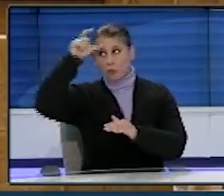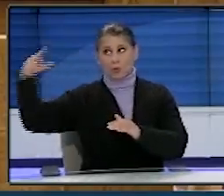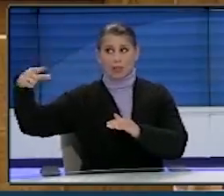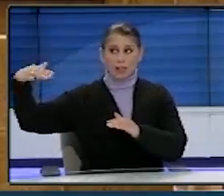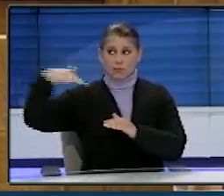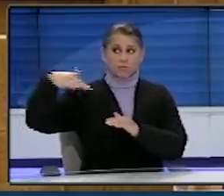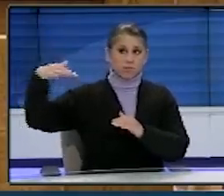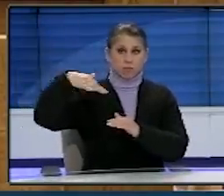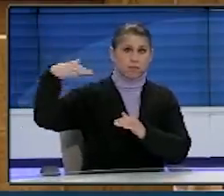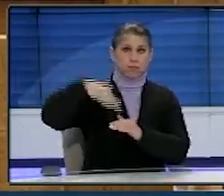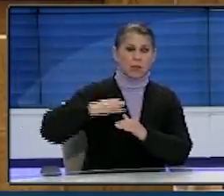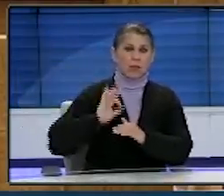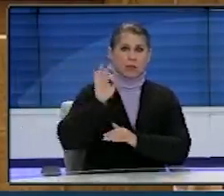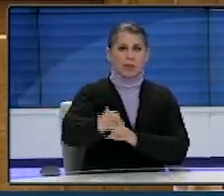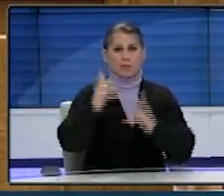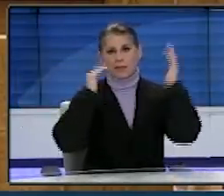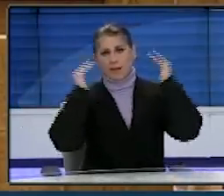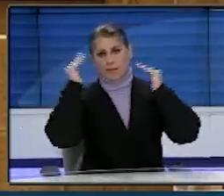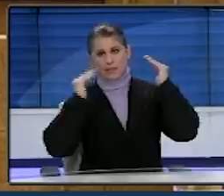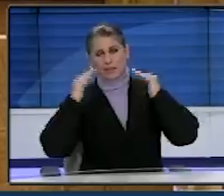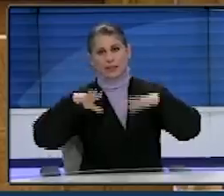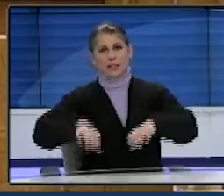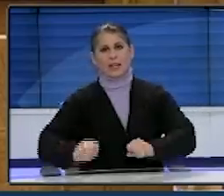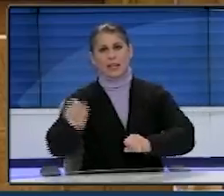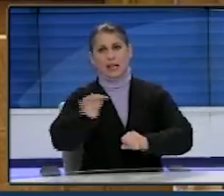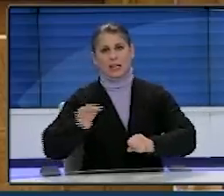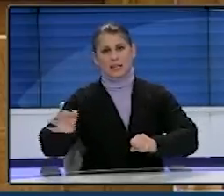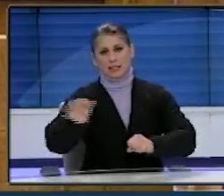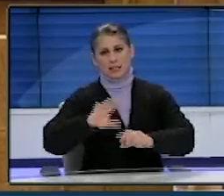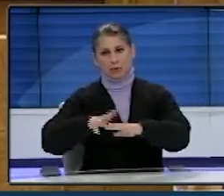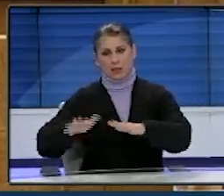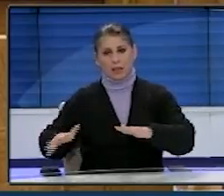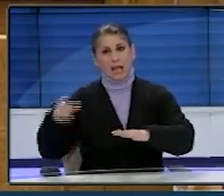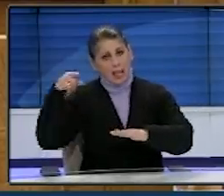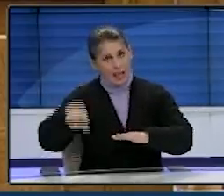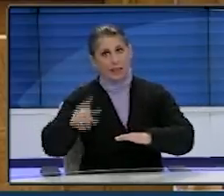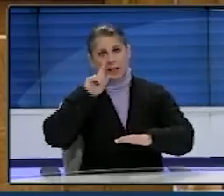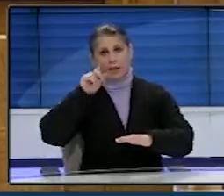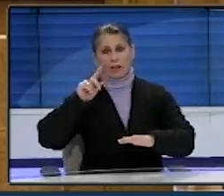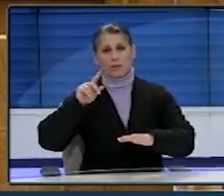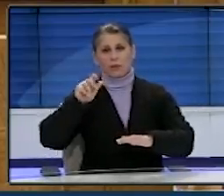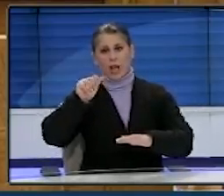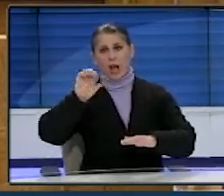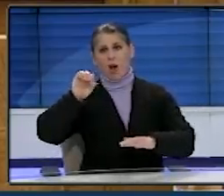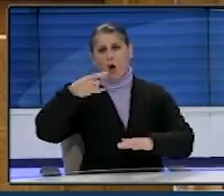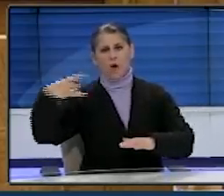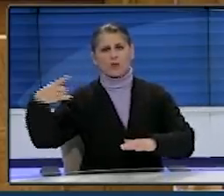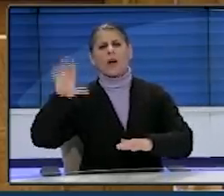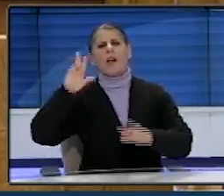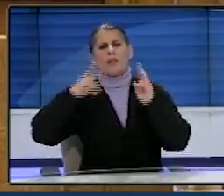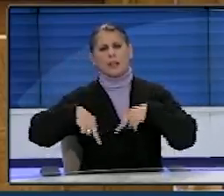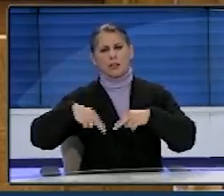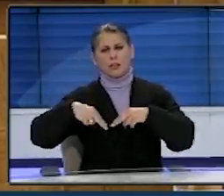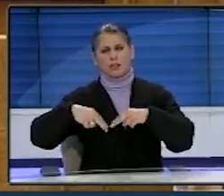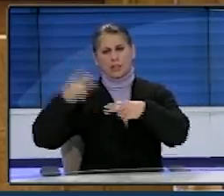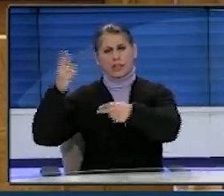διεκδικήσεις, φτάνοντας μέχρι να αμφισβητεί την κυριαρχία νησιών του Αιγαίου, εκεί όπου και το ΝΑΤΟ ως γνωστόν δεν αναγνωρίζει σύνορα,